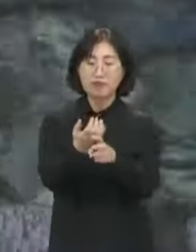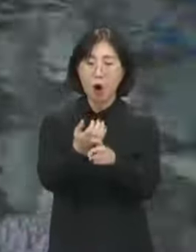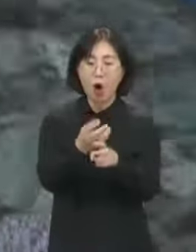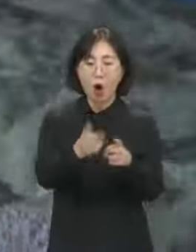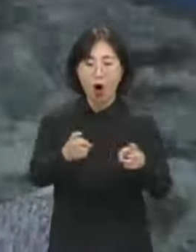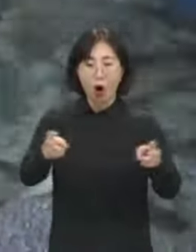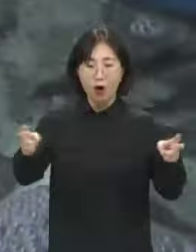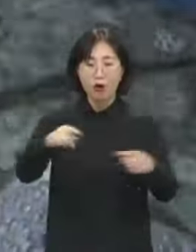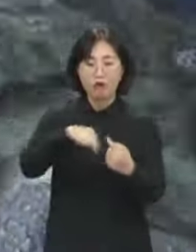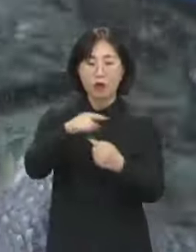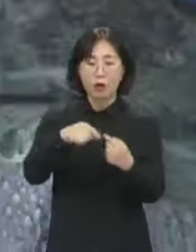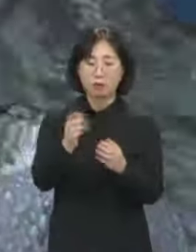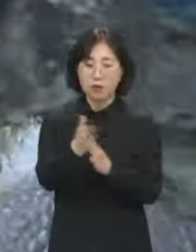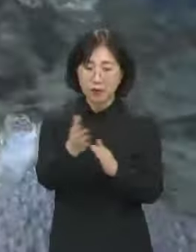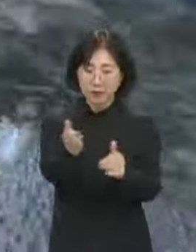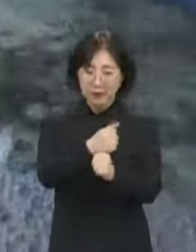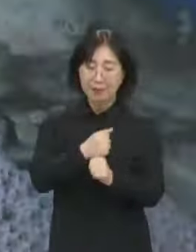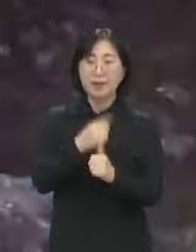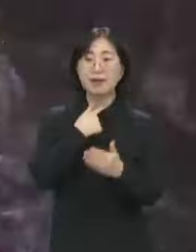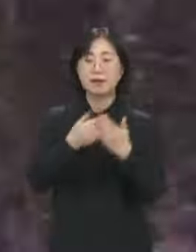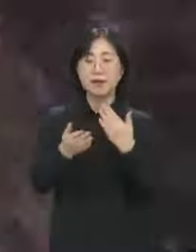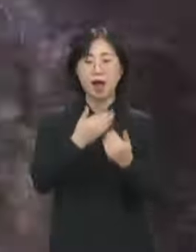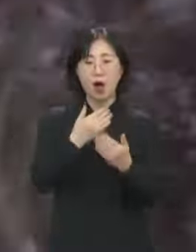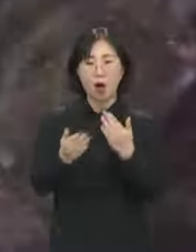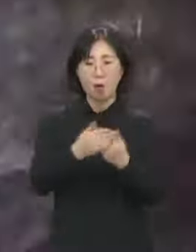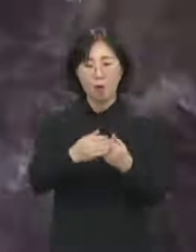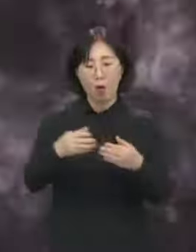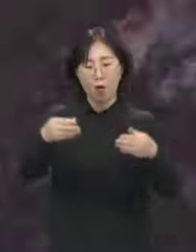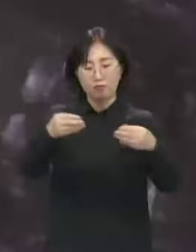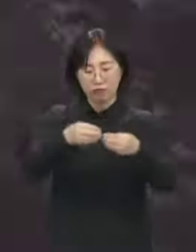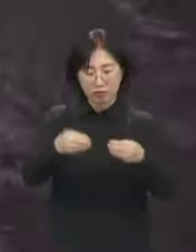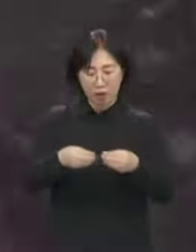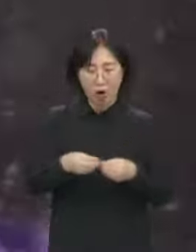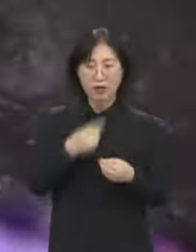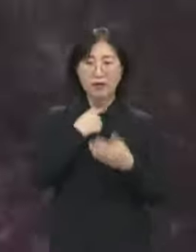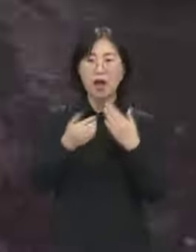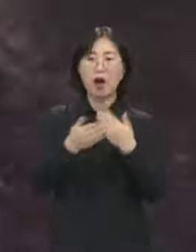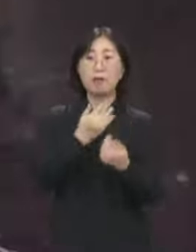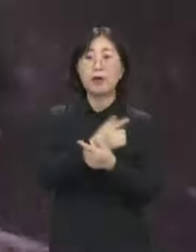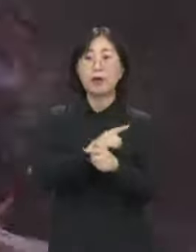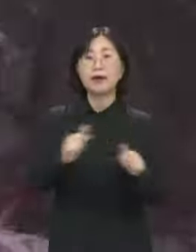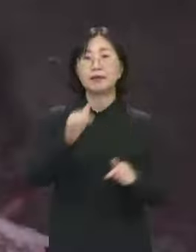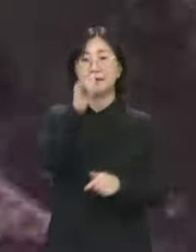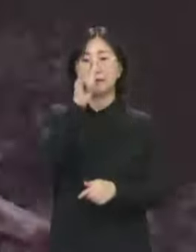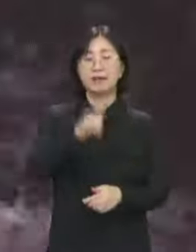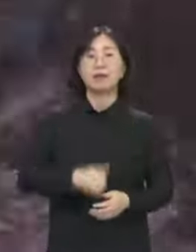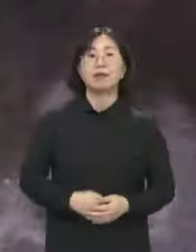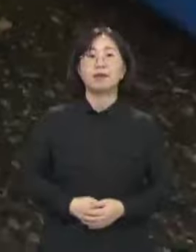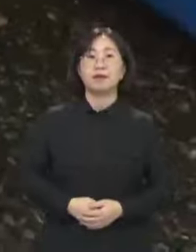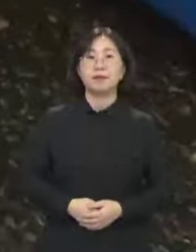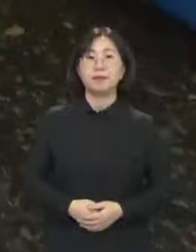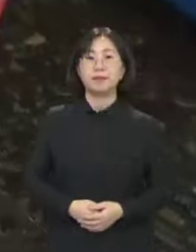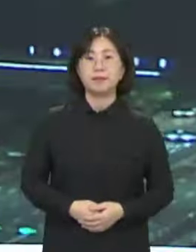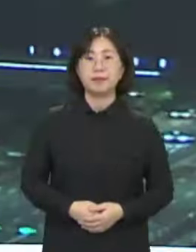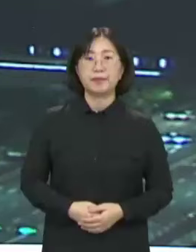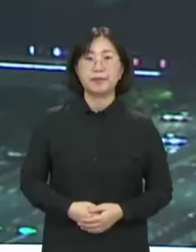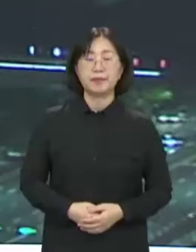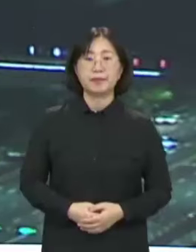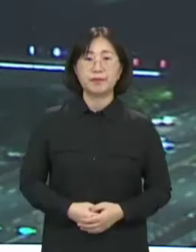운영되며 물고기를 잡는 어업 체험과 물고기 블럭 퍼즐 등 체험 행사도 진행됩니다.